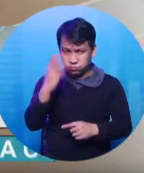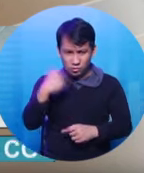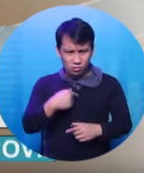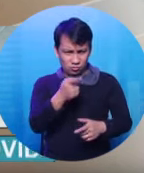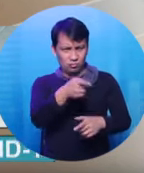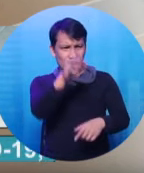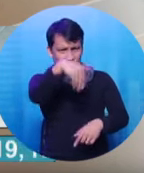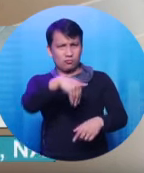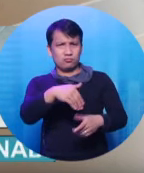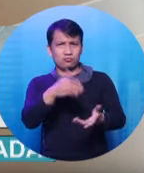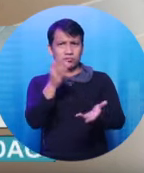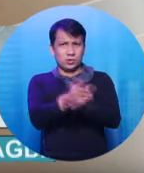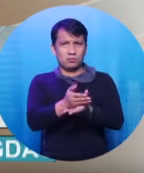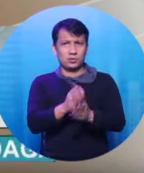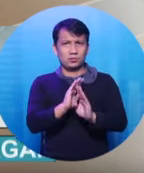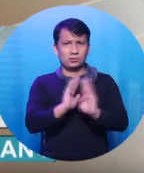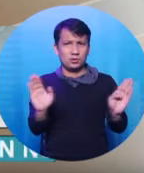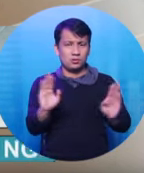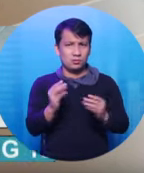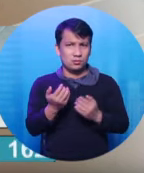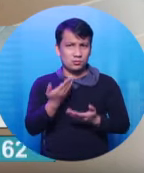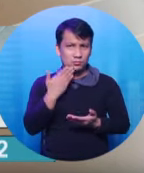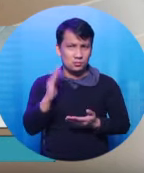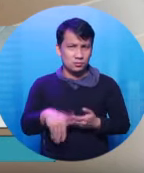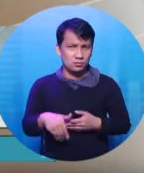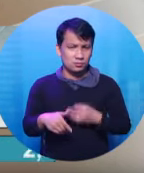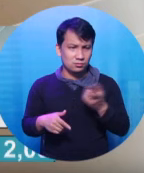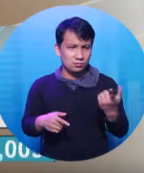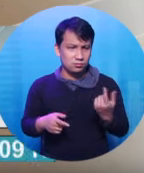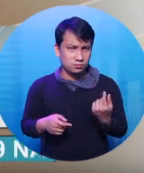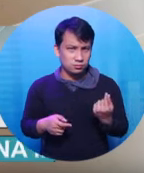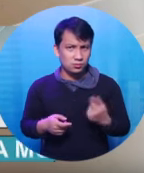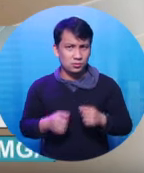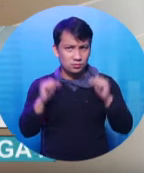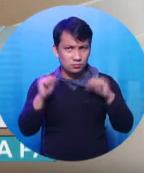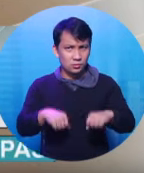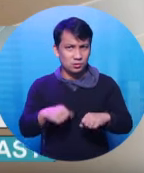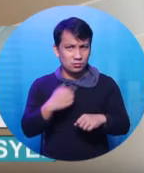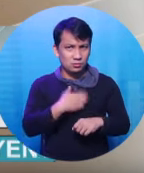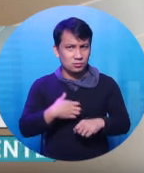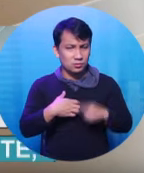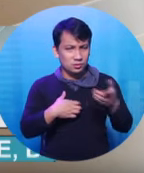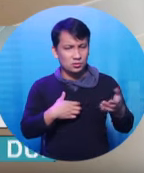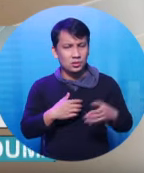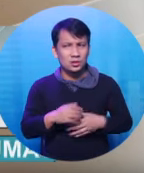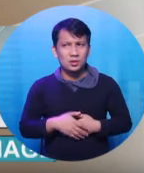hoy, sumusobra na itong ginagawa mo at pwede ka ng kasuhan dito.